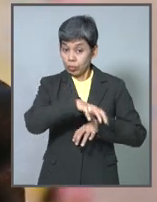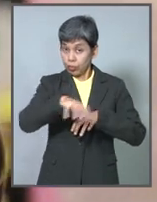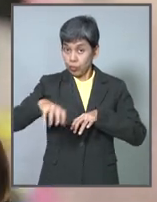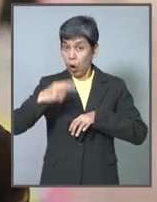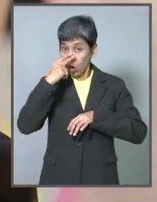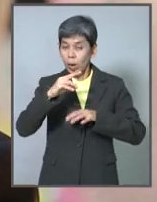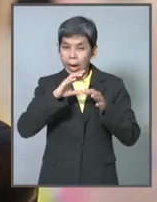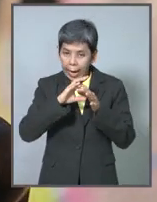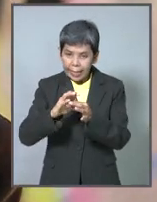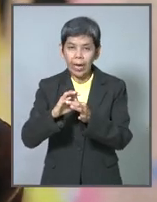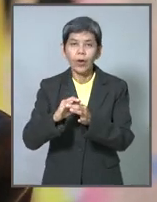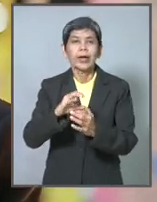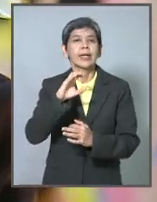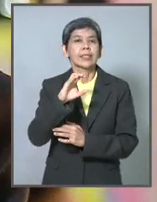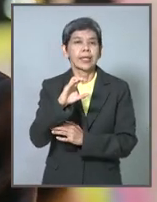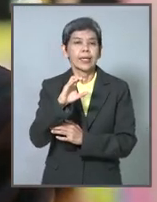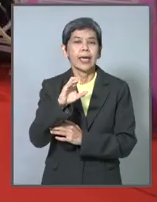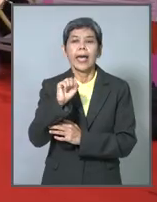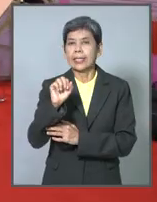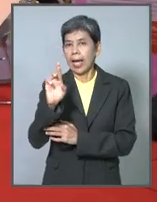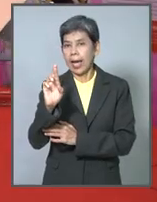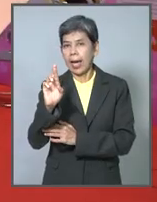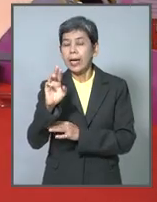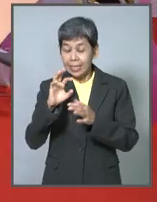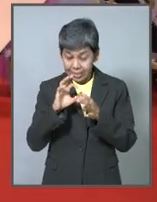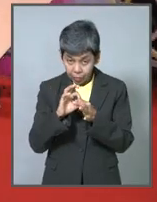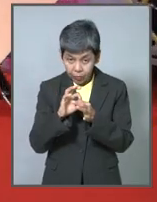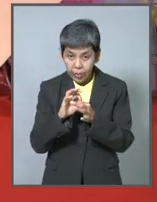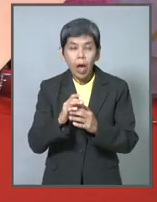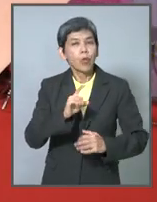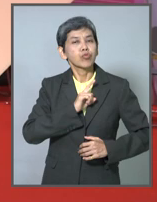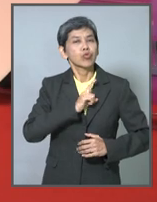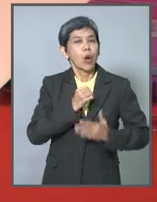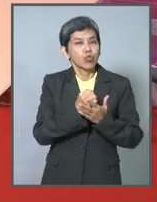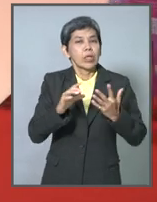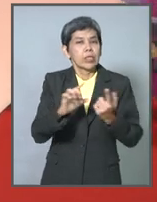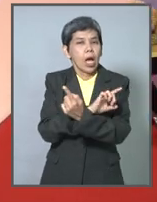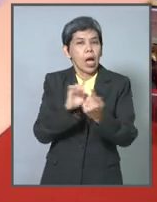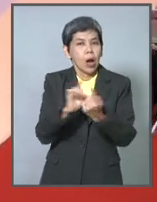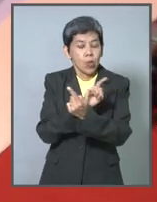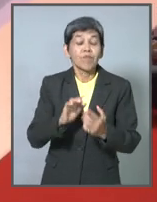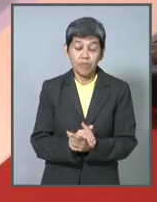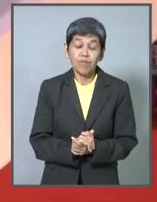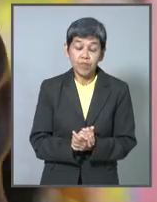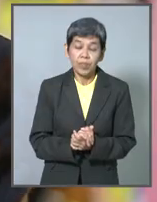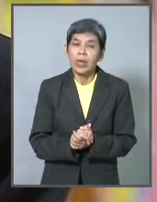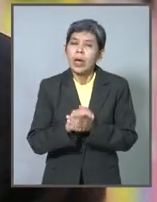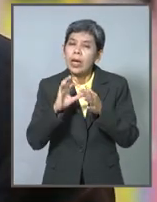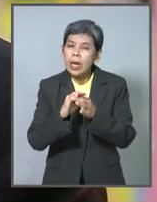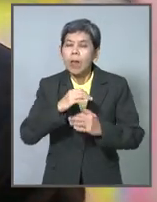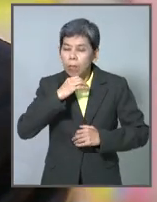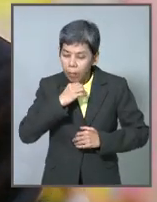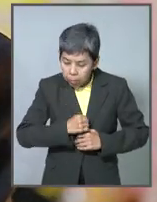ครับเรานำเรื่องเกี่ยวกับ CSR นะครับเรื่องเกี่ยวกับความรับผิดชอบต่อสังคมนะครับแล้วก็เรื่อง